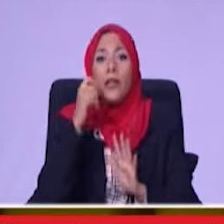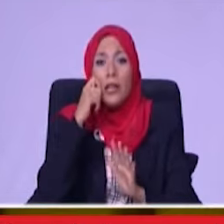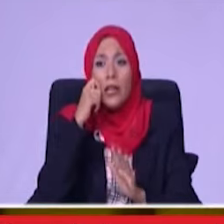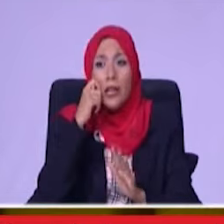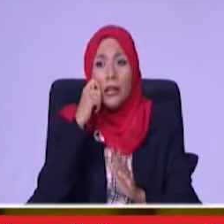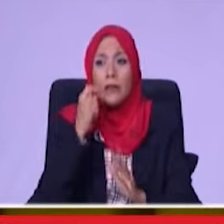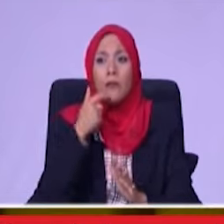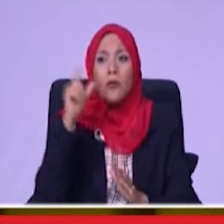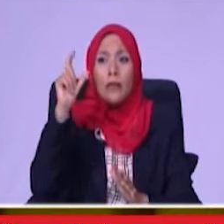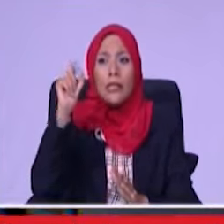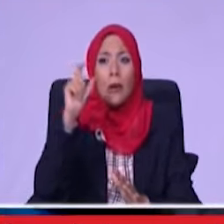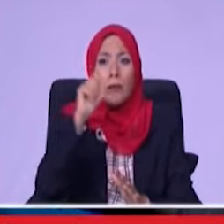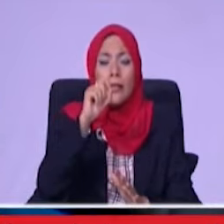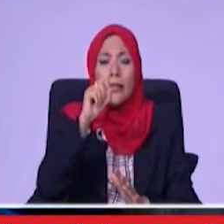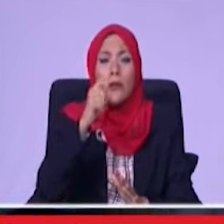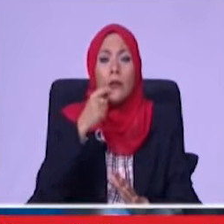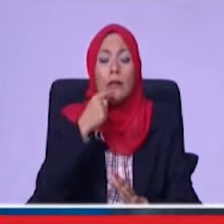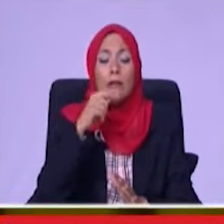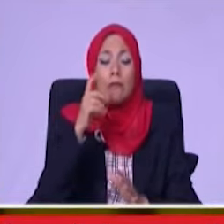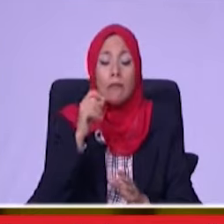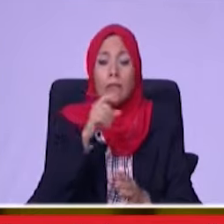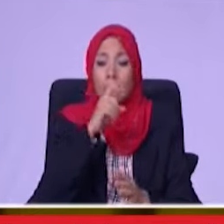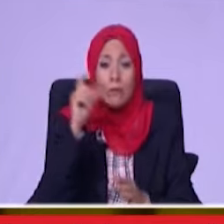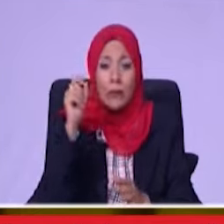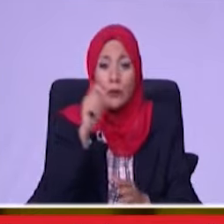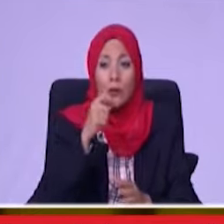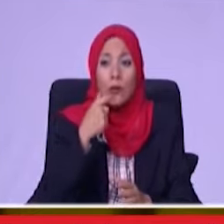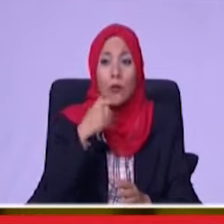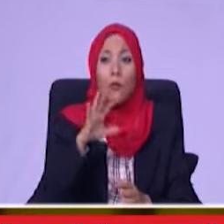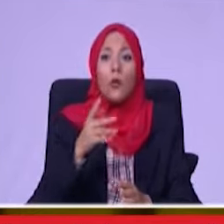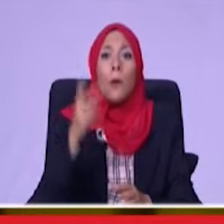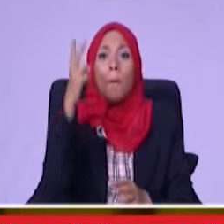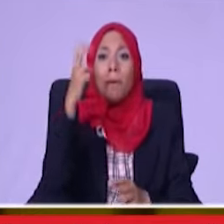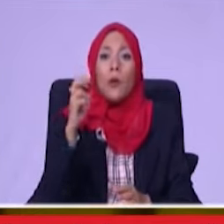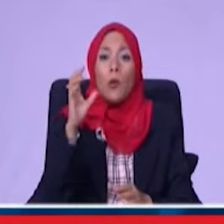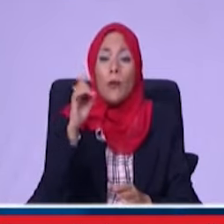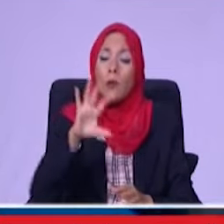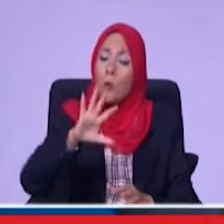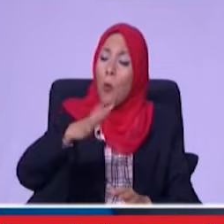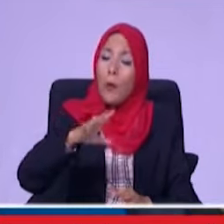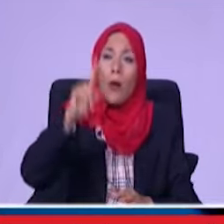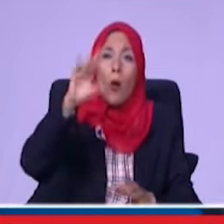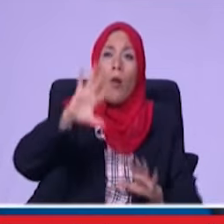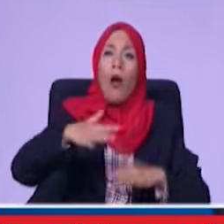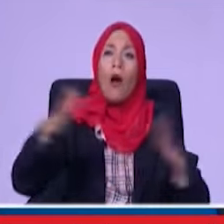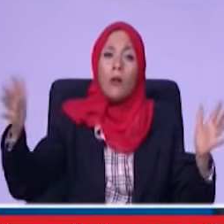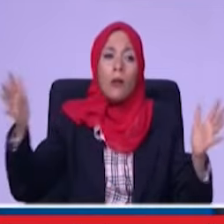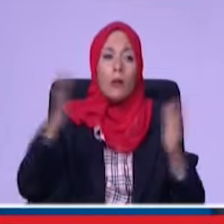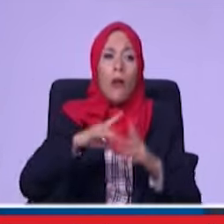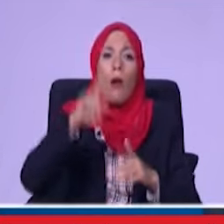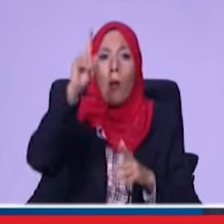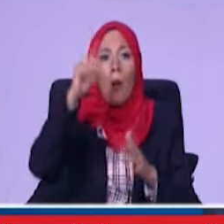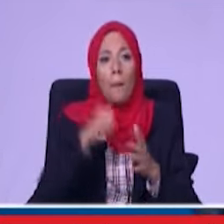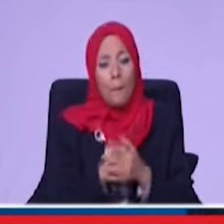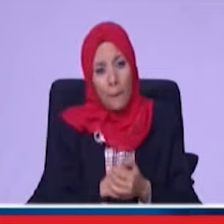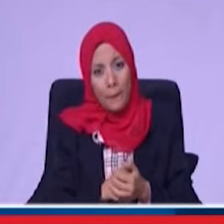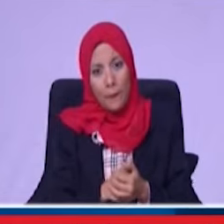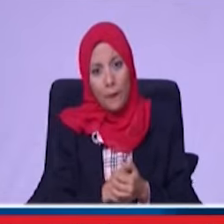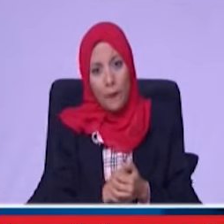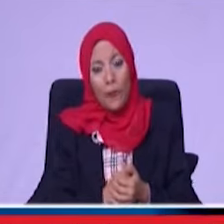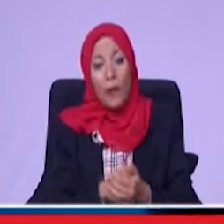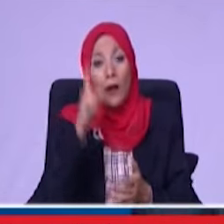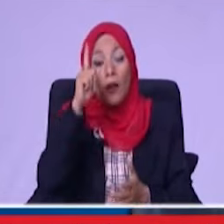99. الله يجبر خطرك. يقال إنها فوق 250، فوق وأكتر وأكتر. ده يا فندم اللي ألهمنا الله